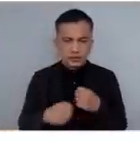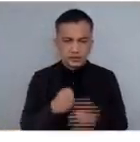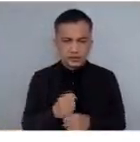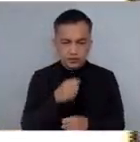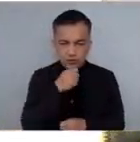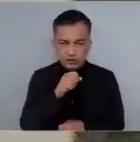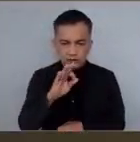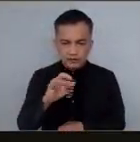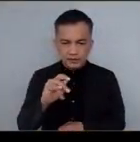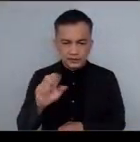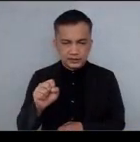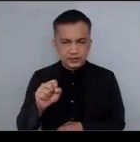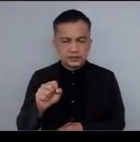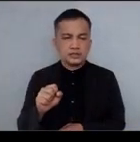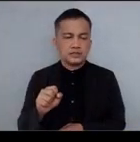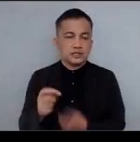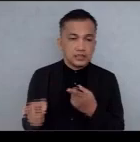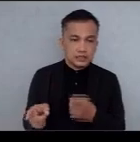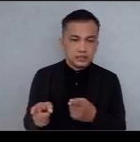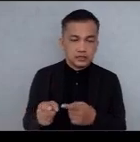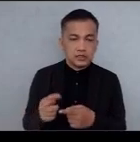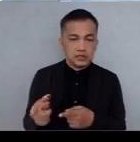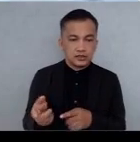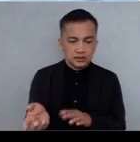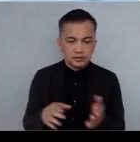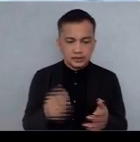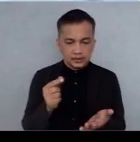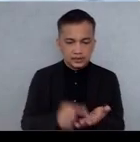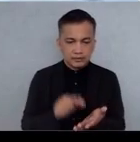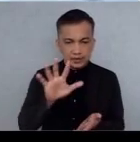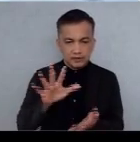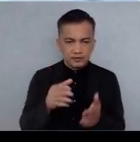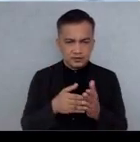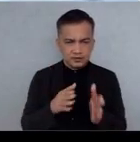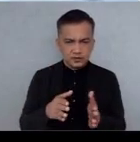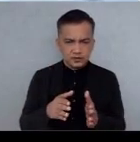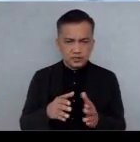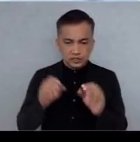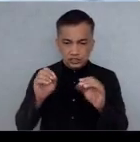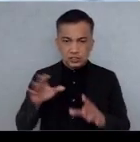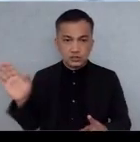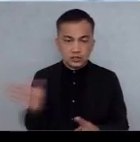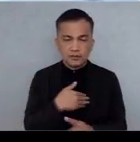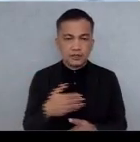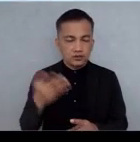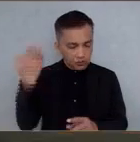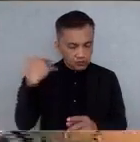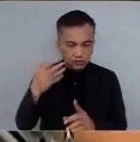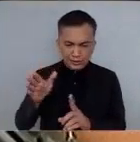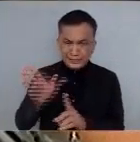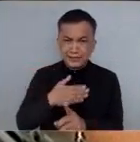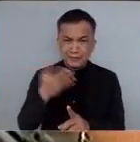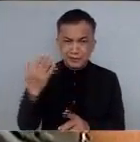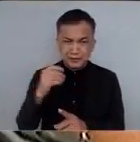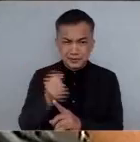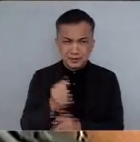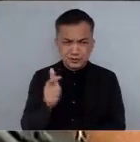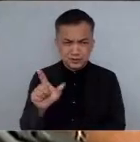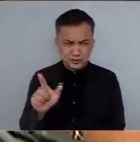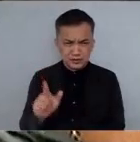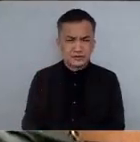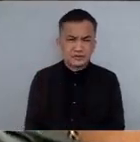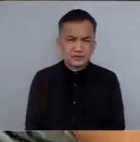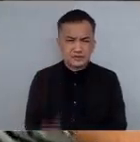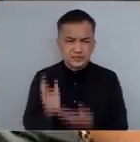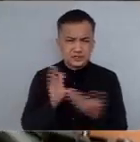J. Gumikib. Siya ang namatay na grade 5 student na sinampal ng kanyang guro noong September 21. Pagdala dito, dun sa